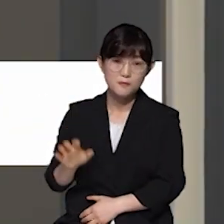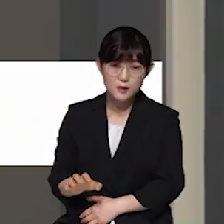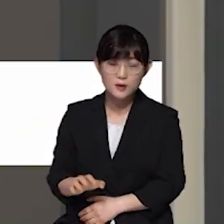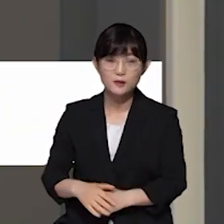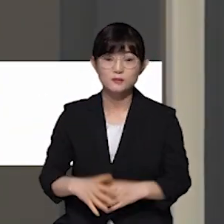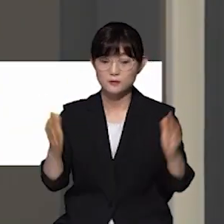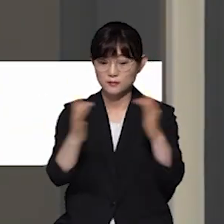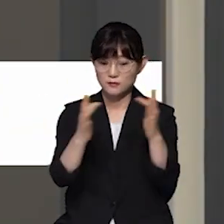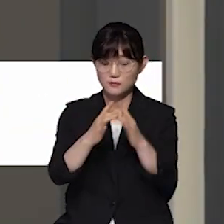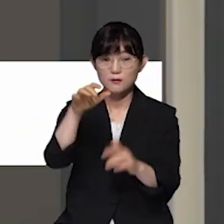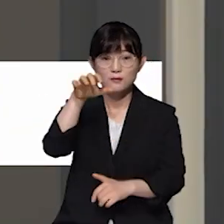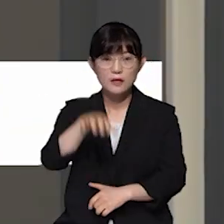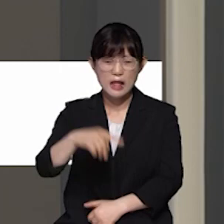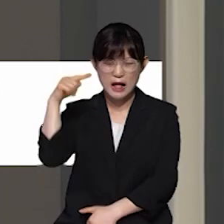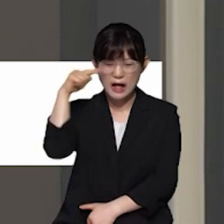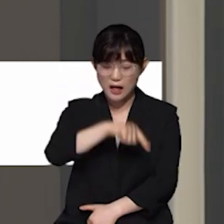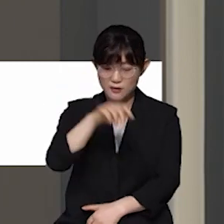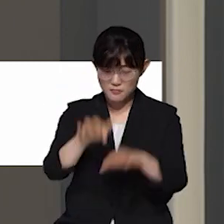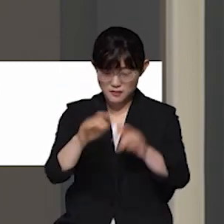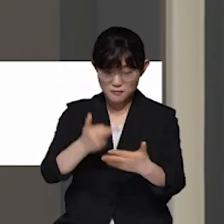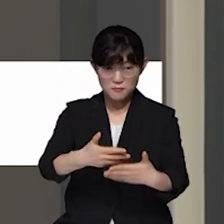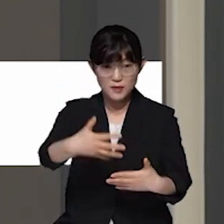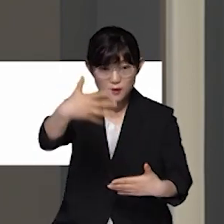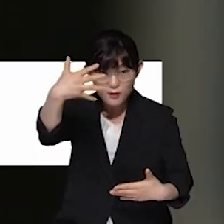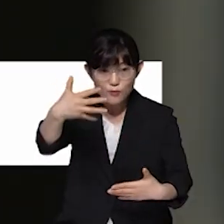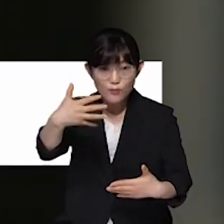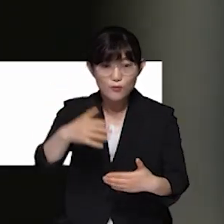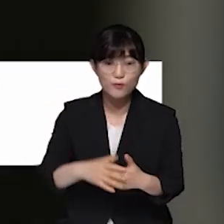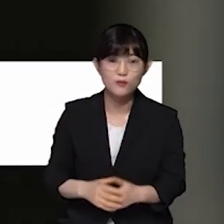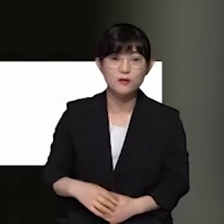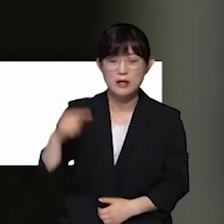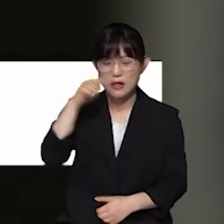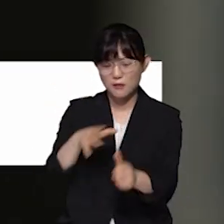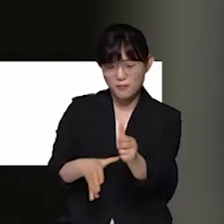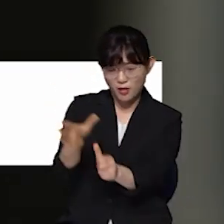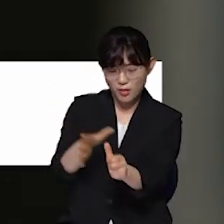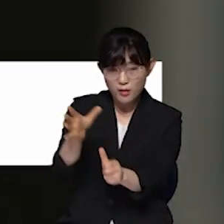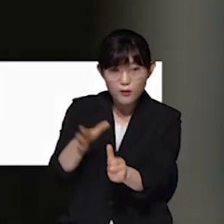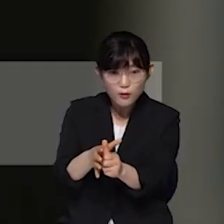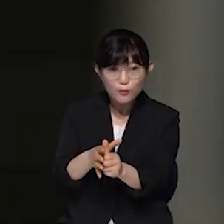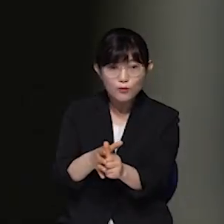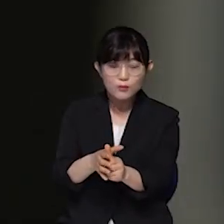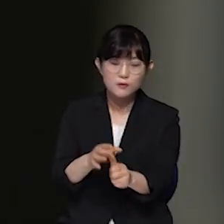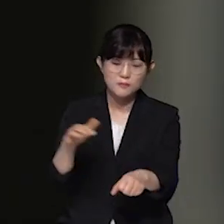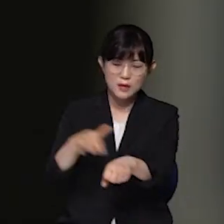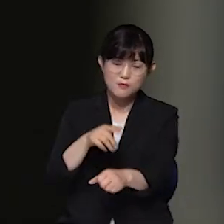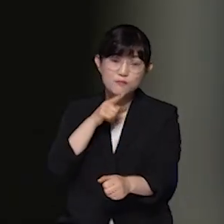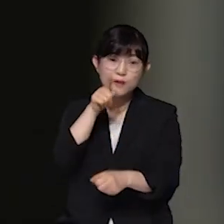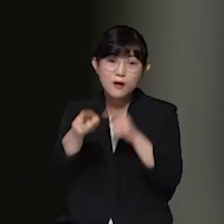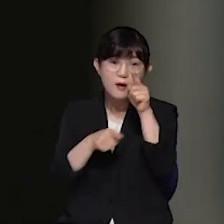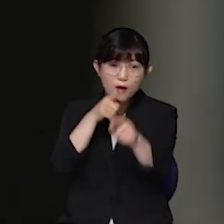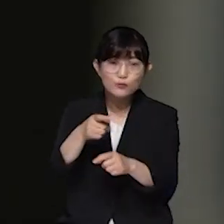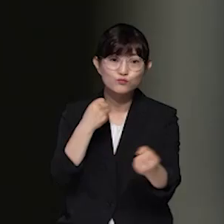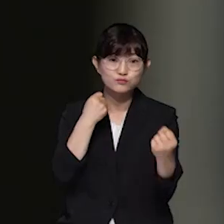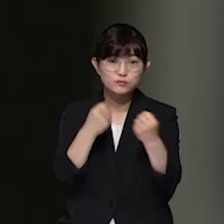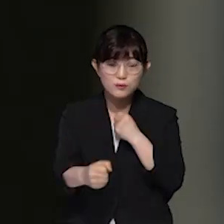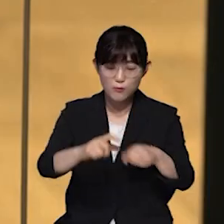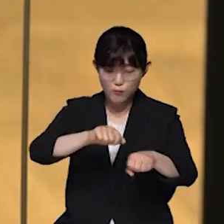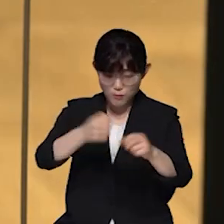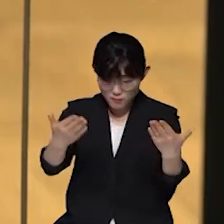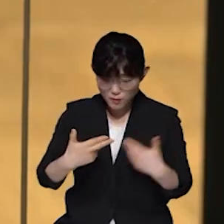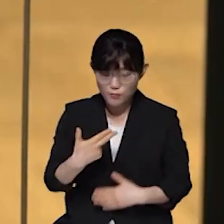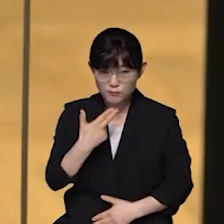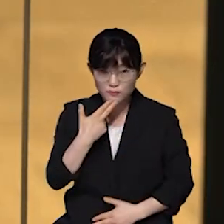등에 악의적인 글을 올리거나 악성 민원을 제기하더라도 처벌이 쉽지 않다 보니 결국 소아청소년과